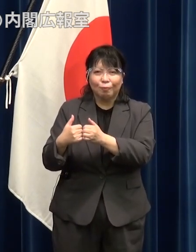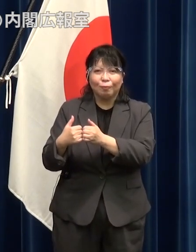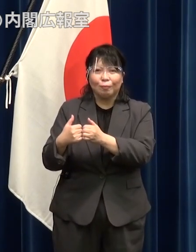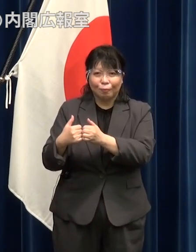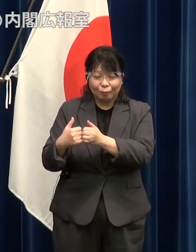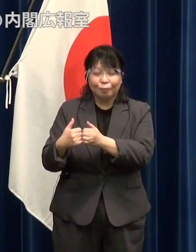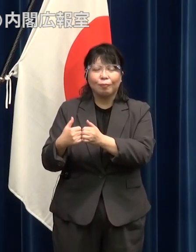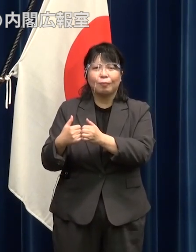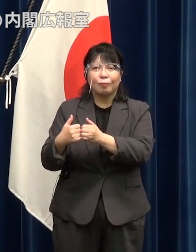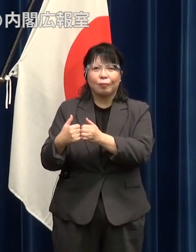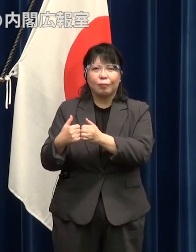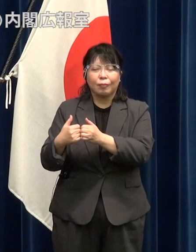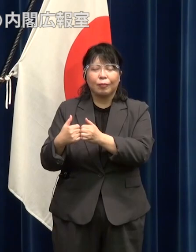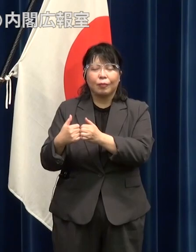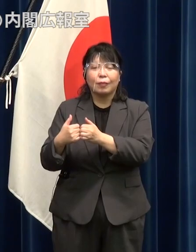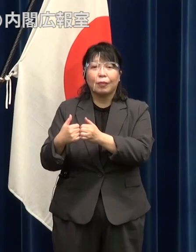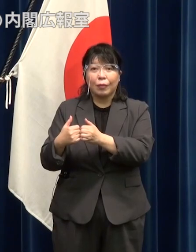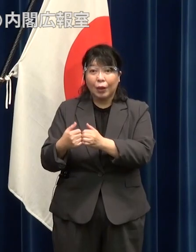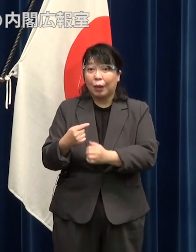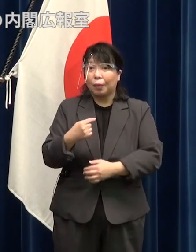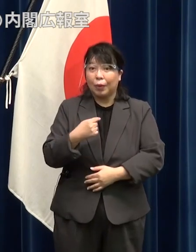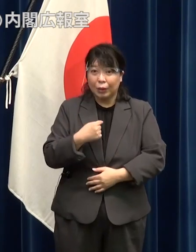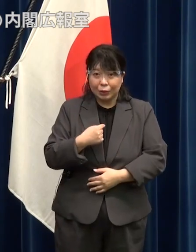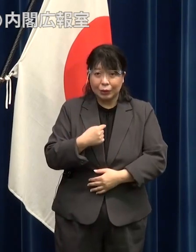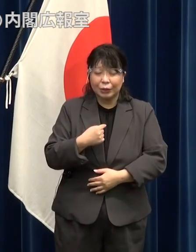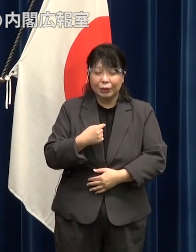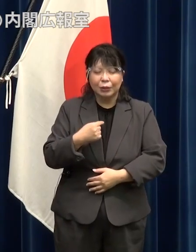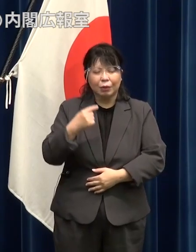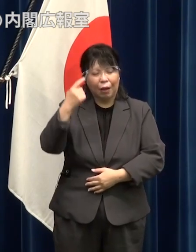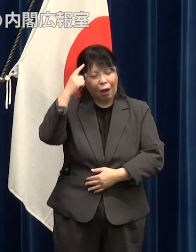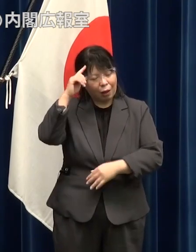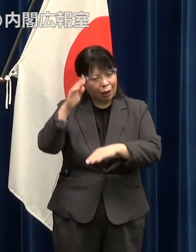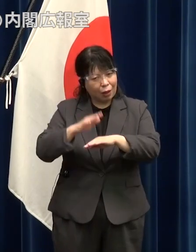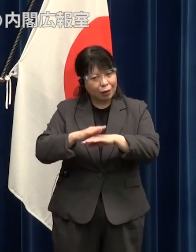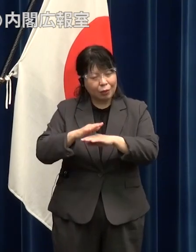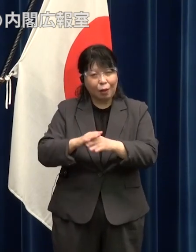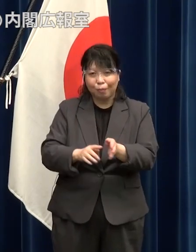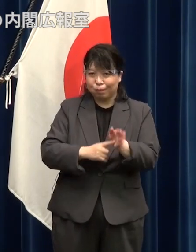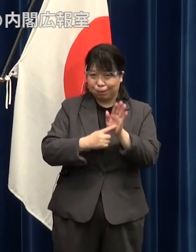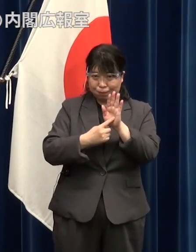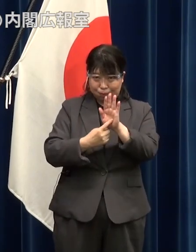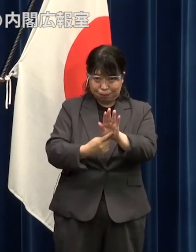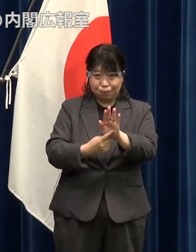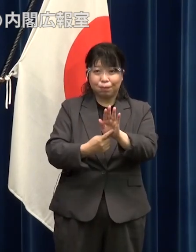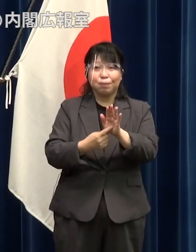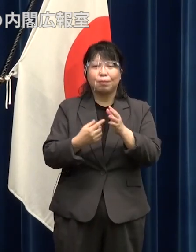行う中で、私自身考え方を示させていただきました。